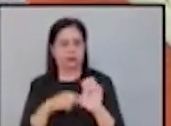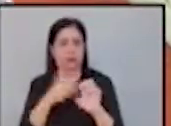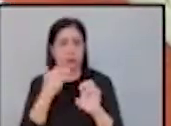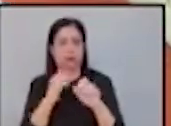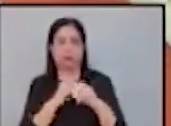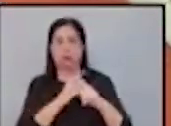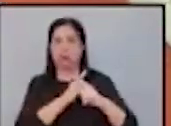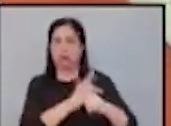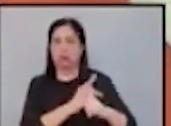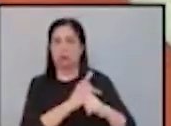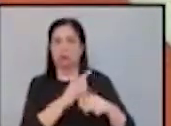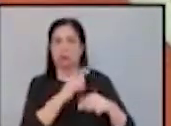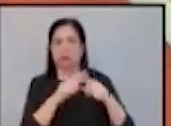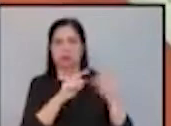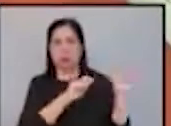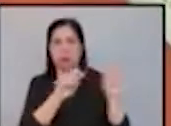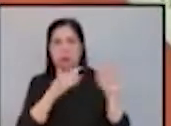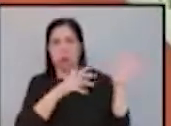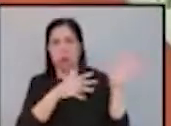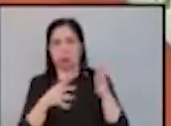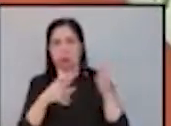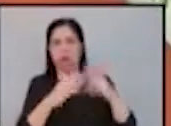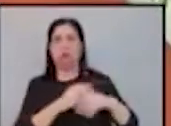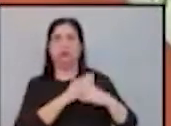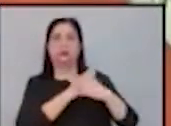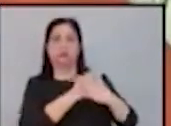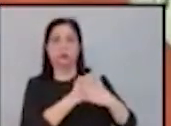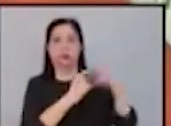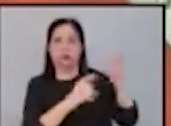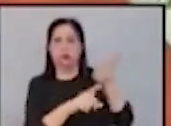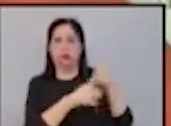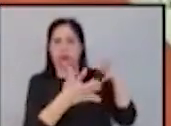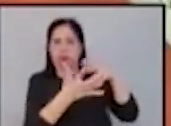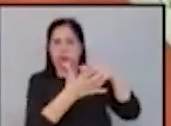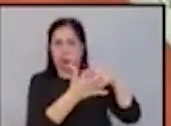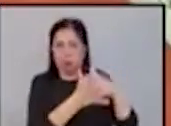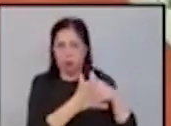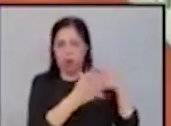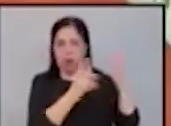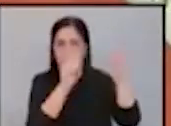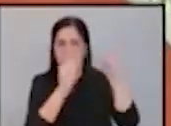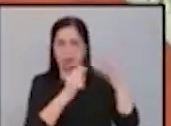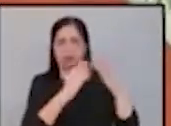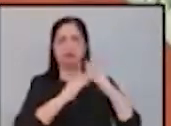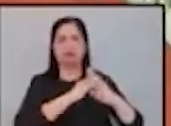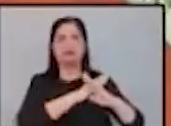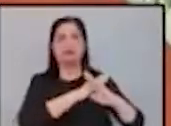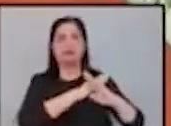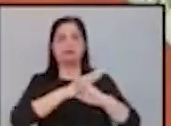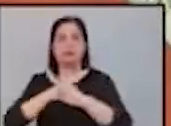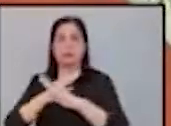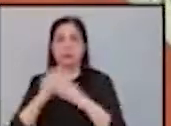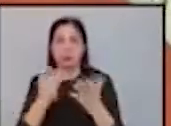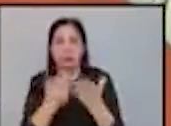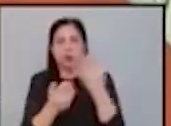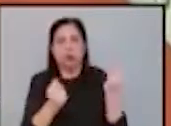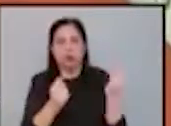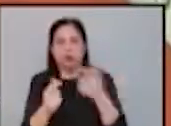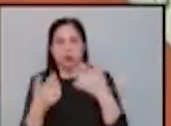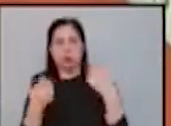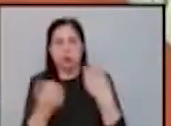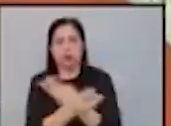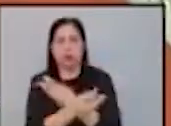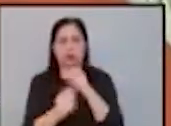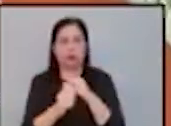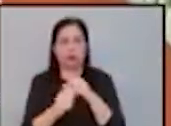ang Super Typhoon Cardinia. Pinahina nito ang bagyo at nagsilbing proteksyon sa matindi sanang epekto sa malaking bahagi